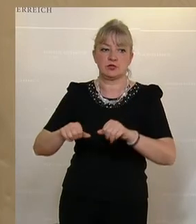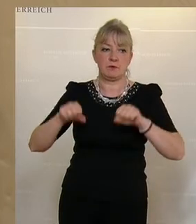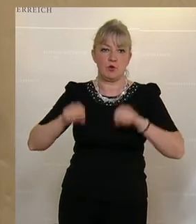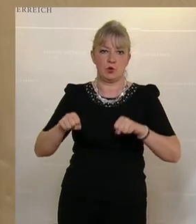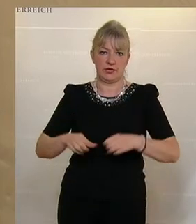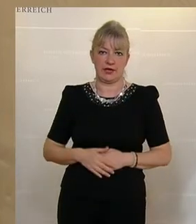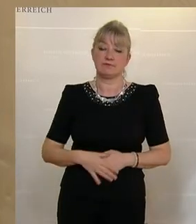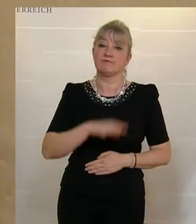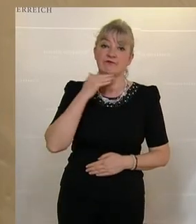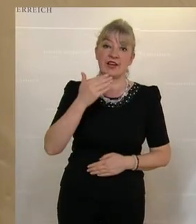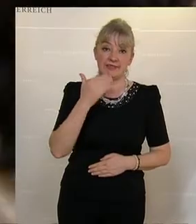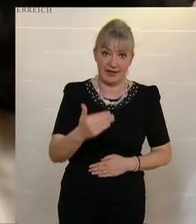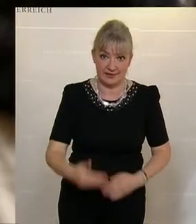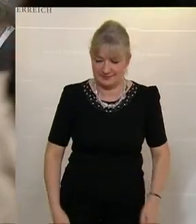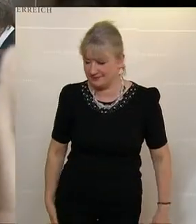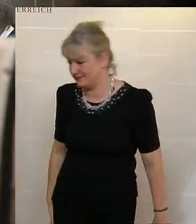Vielen Dank.